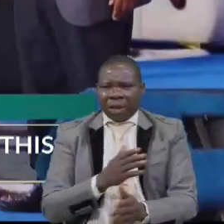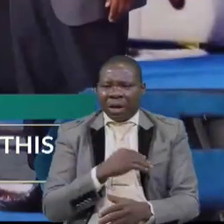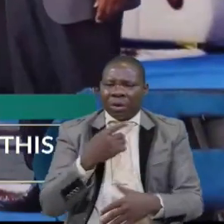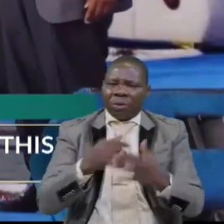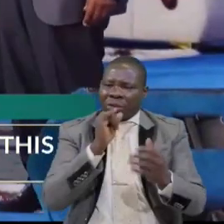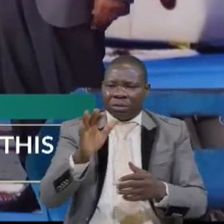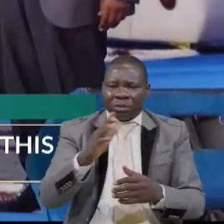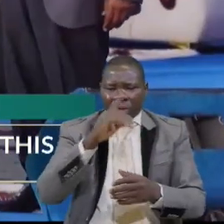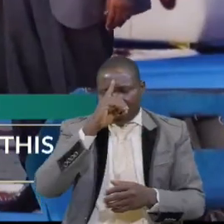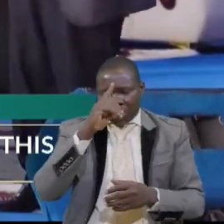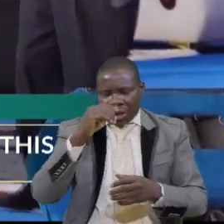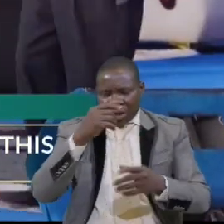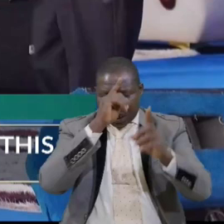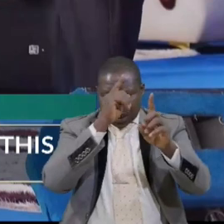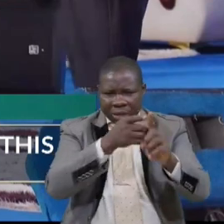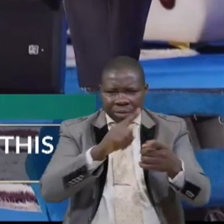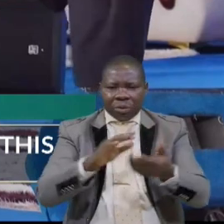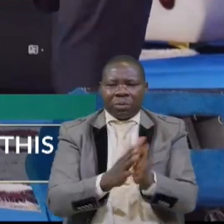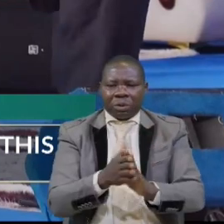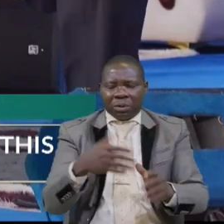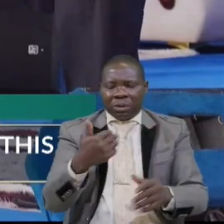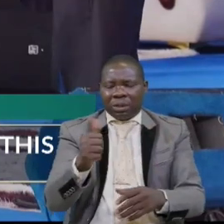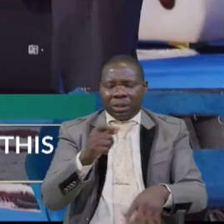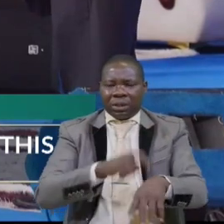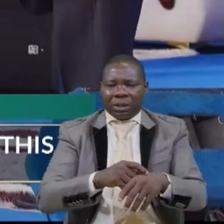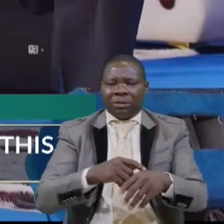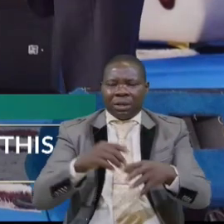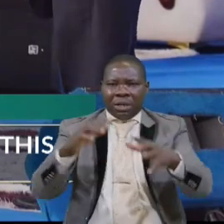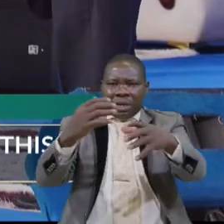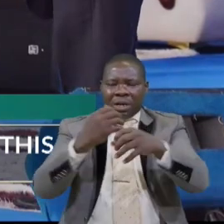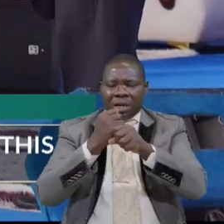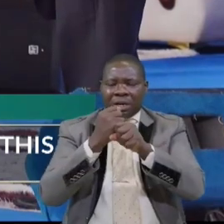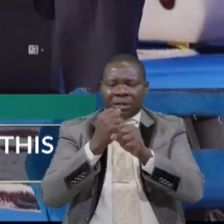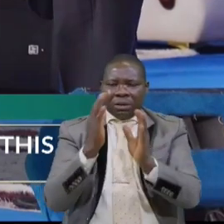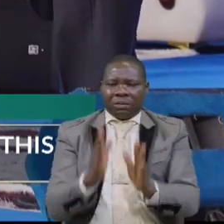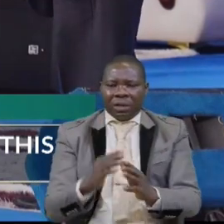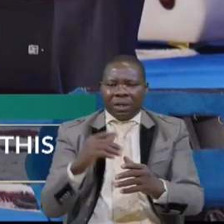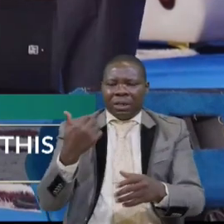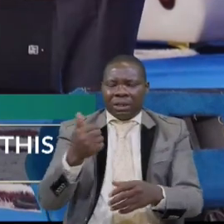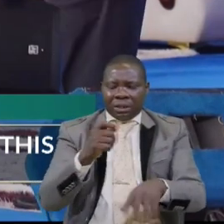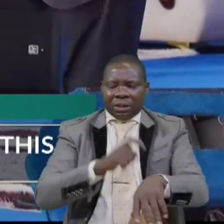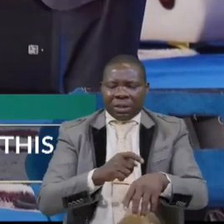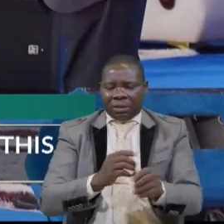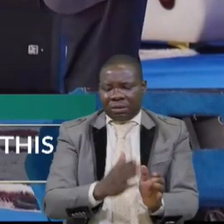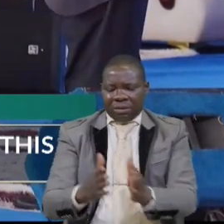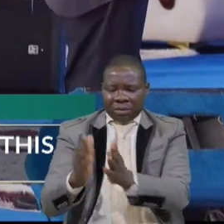pour être pour il faut que tu un objectif planifier le